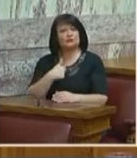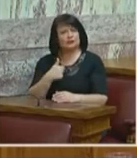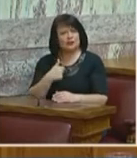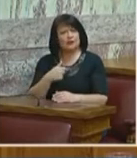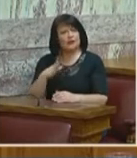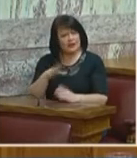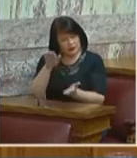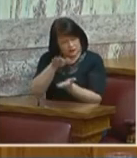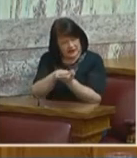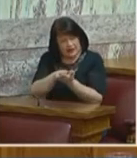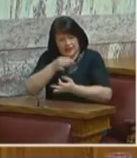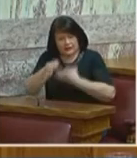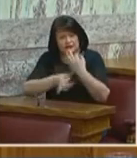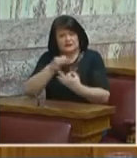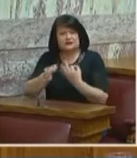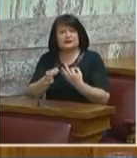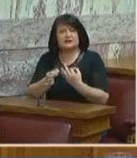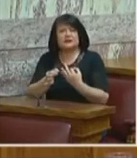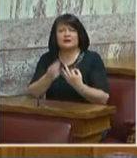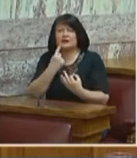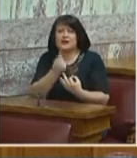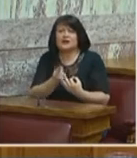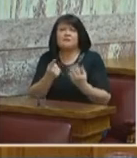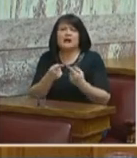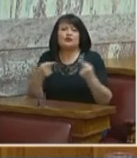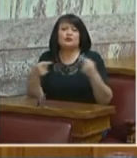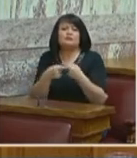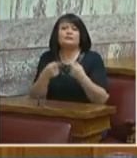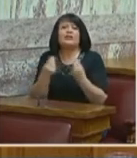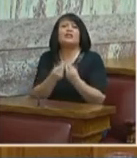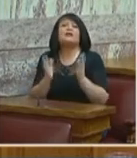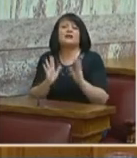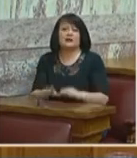ζήτησα και την εκτροπή επεσήμανα. Συμπέρασμα,